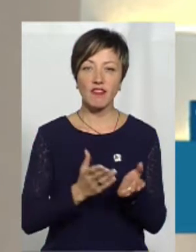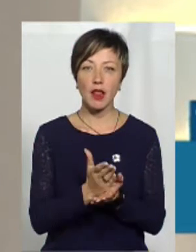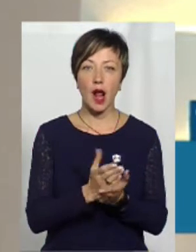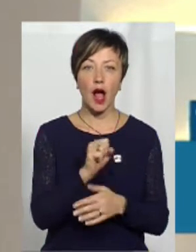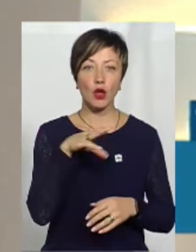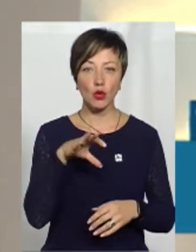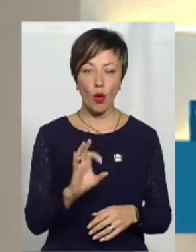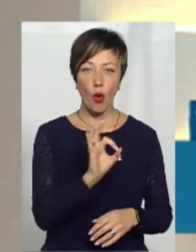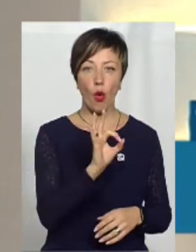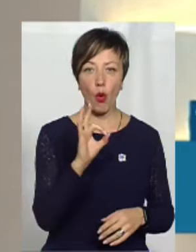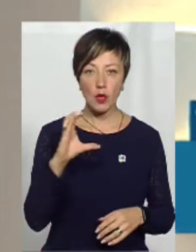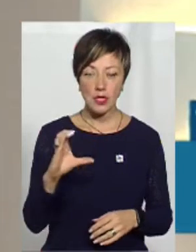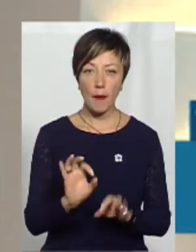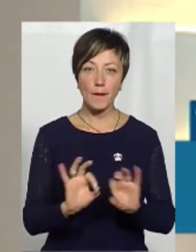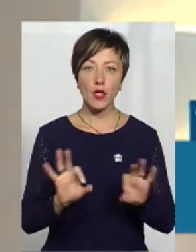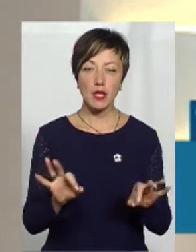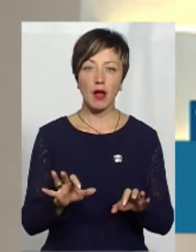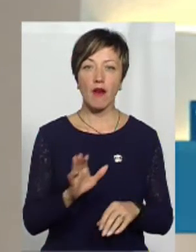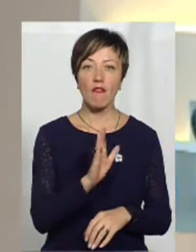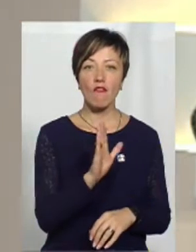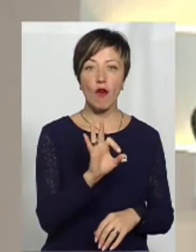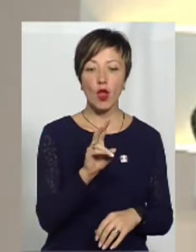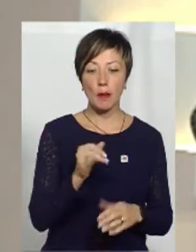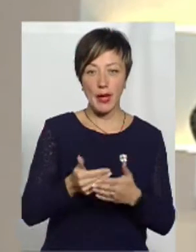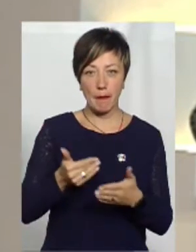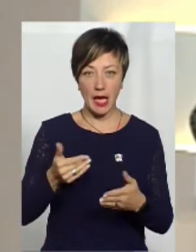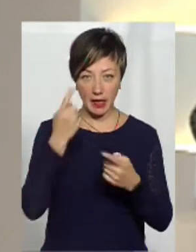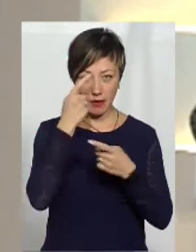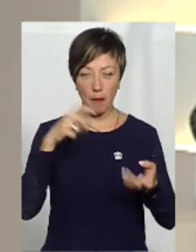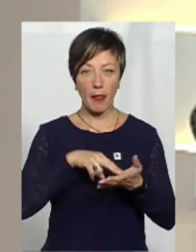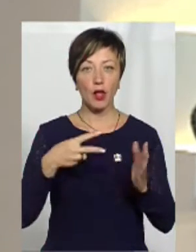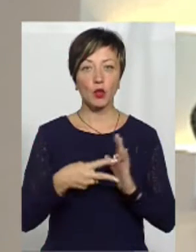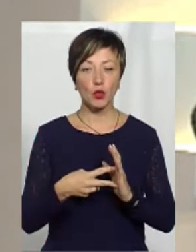АТО і ООС. Як пояснив Володимир перед ефіром,